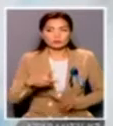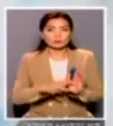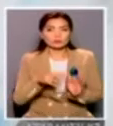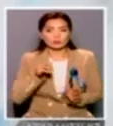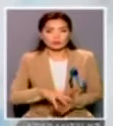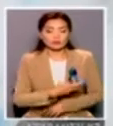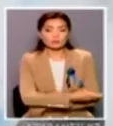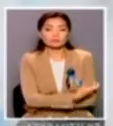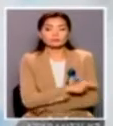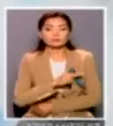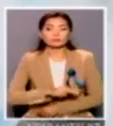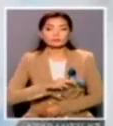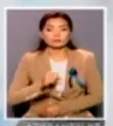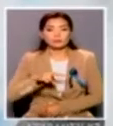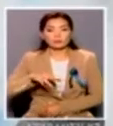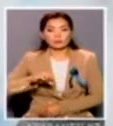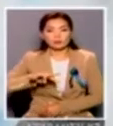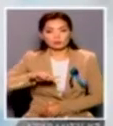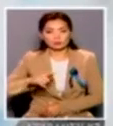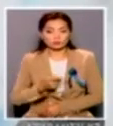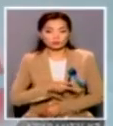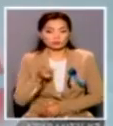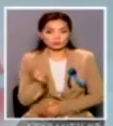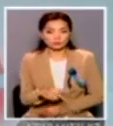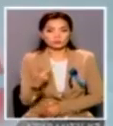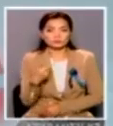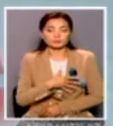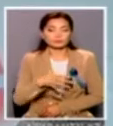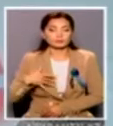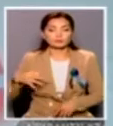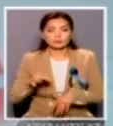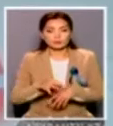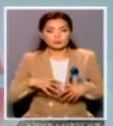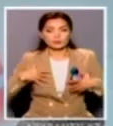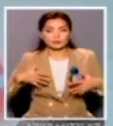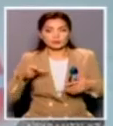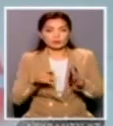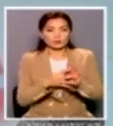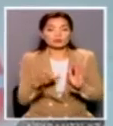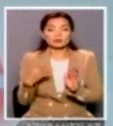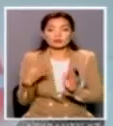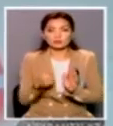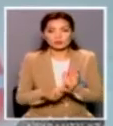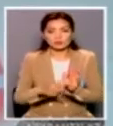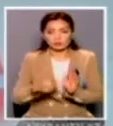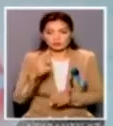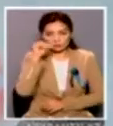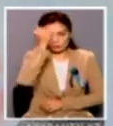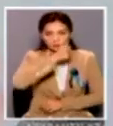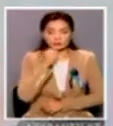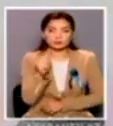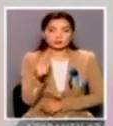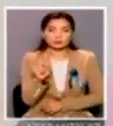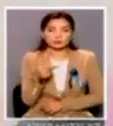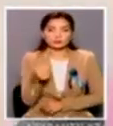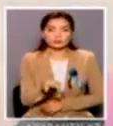Сорокавосьмилетний медицинский работник Алмагуль Демисинова, погибшая от двусторонней пневмонии, родилась в 1972 году в